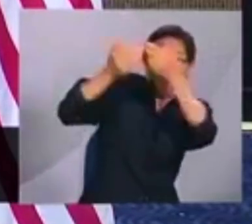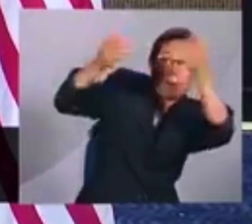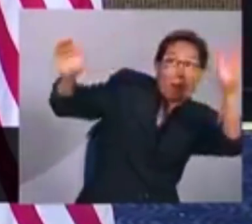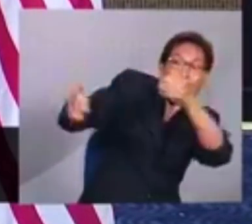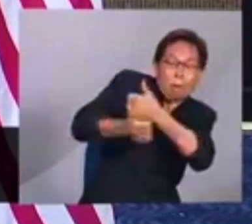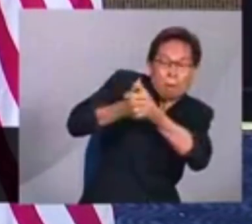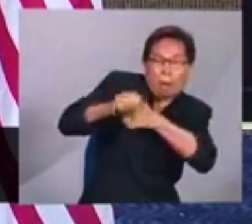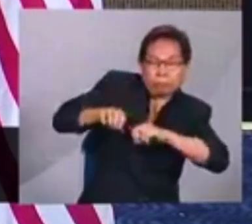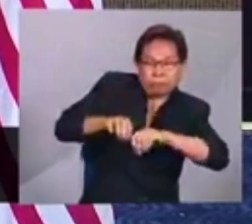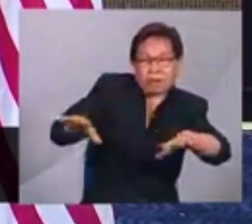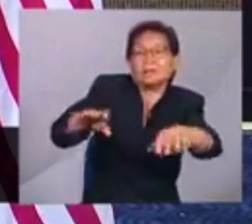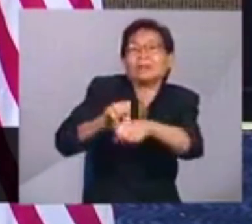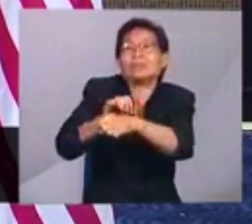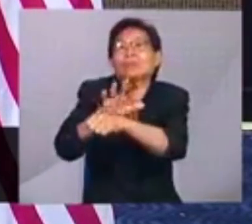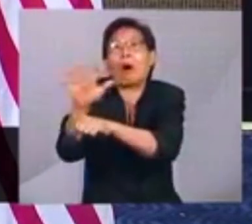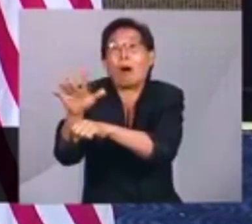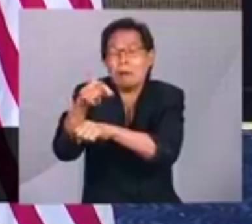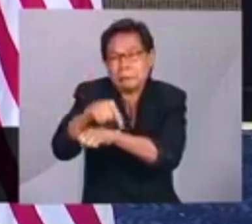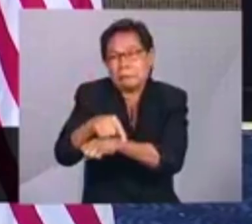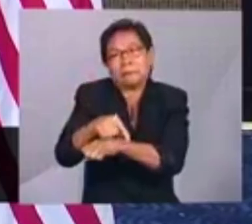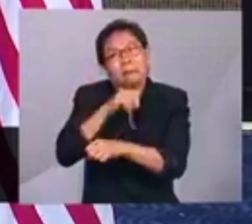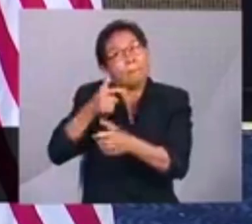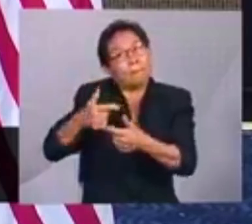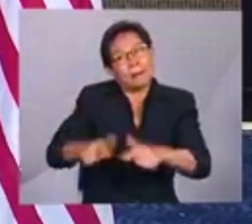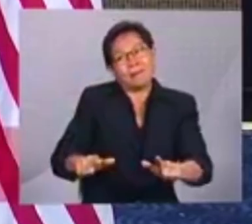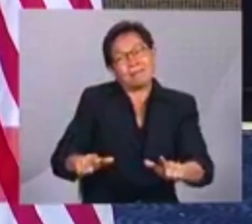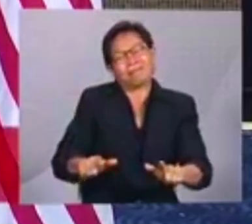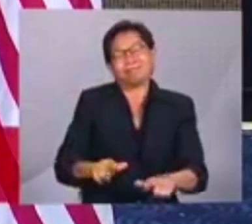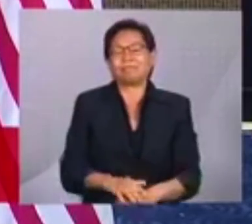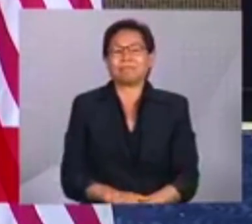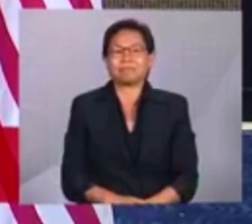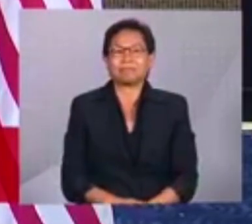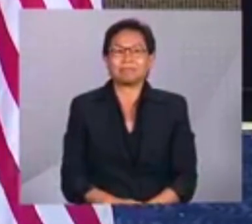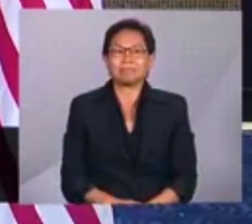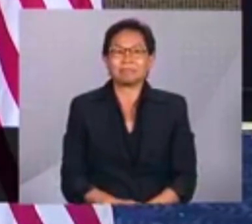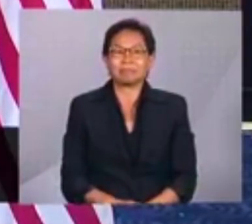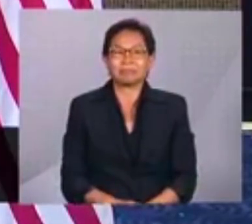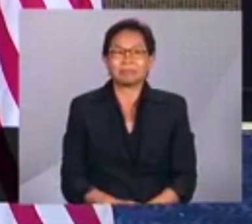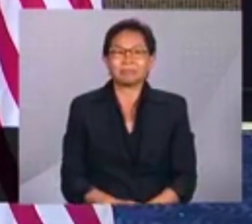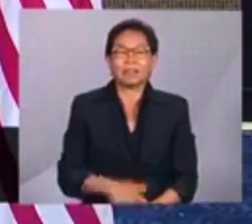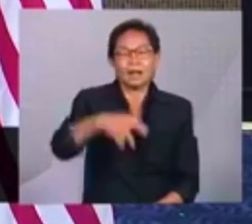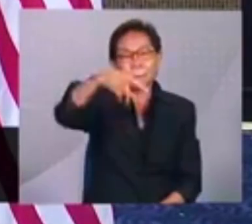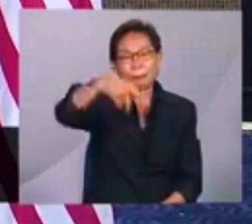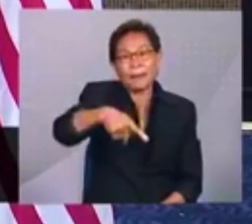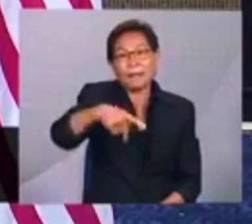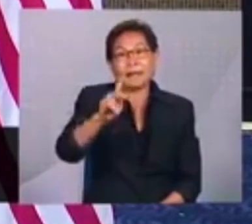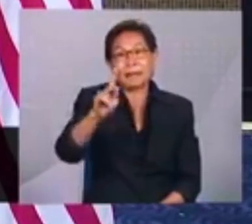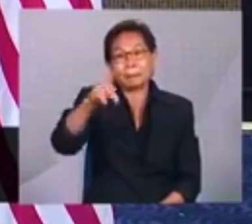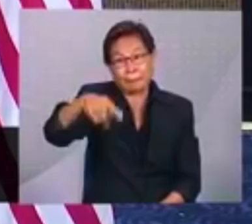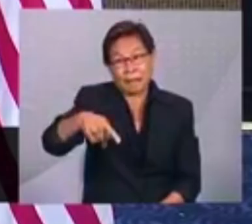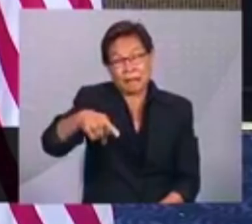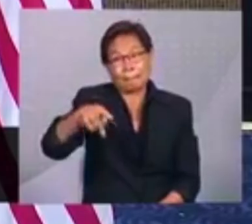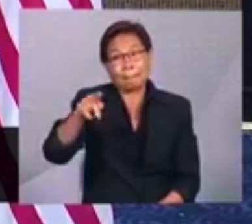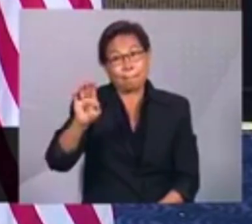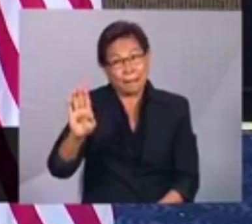jangkitan wabah komik 19 yang masih tidak dibenarkan Hai perintah kaulan tegakkan